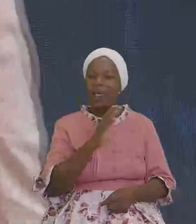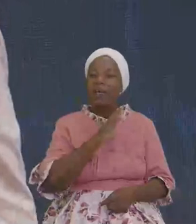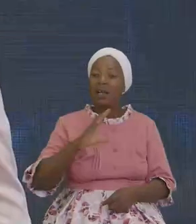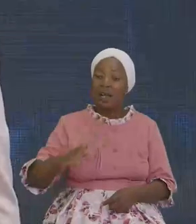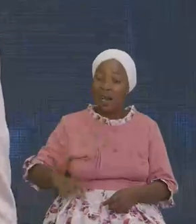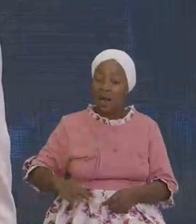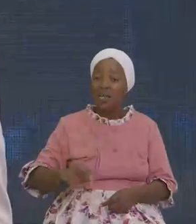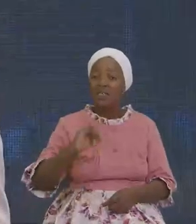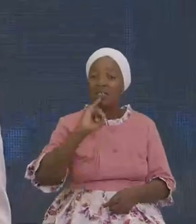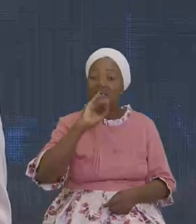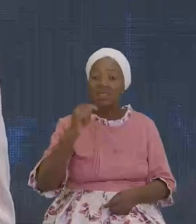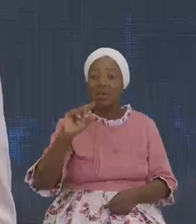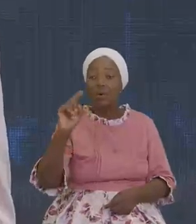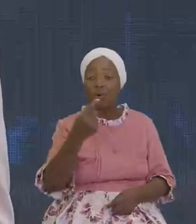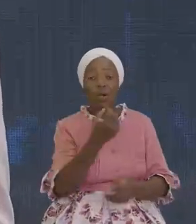Non.